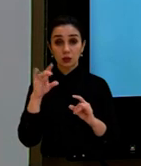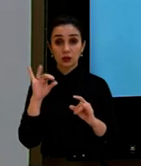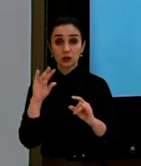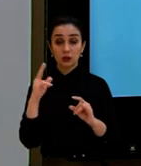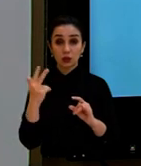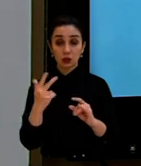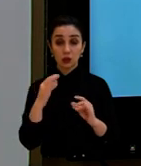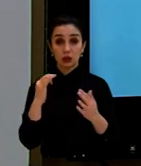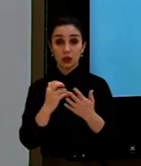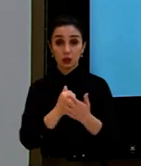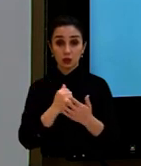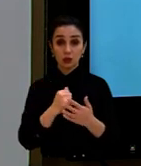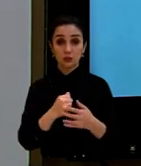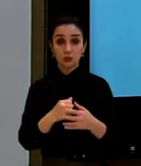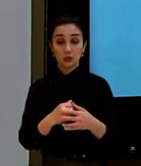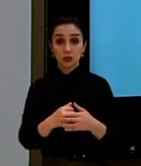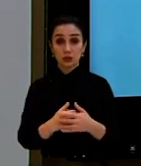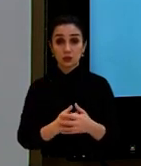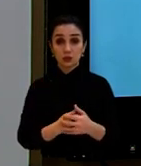3. Находим